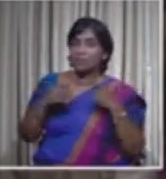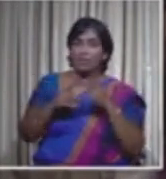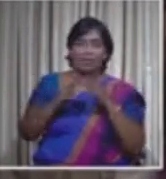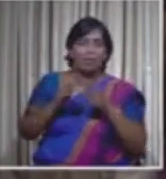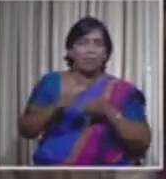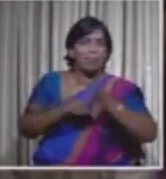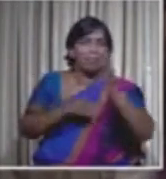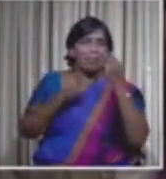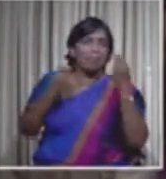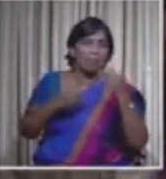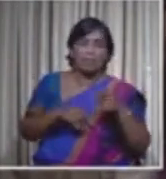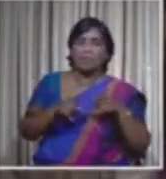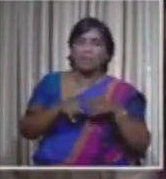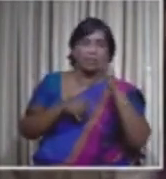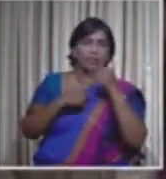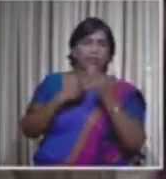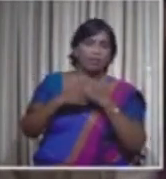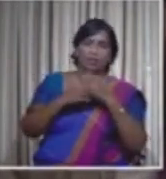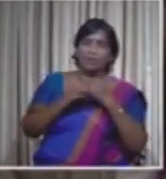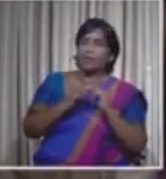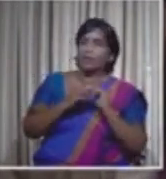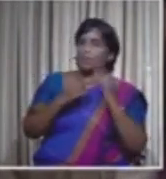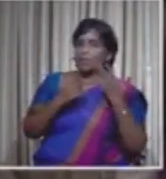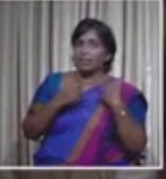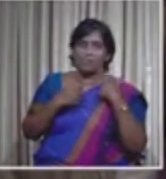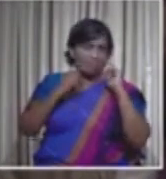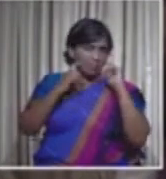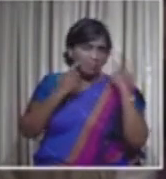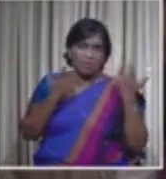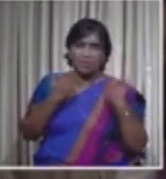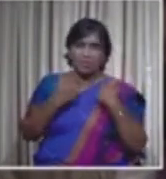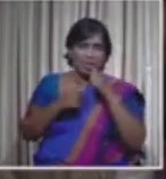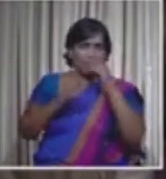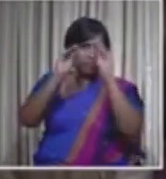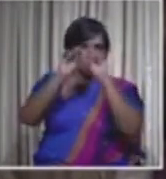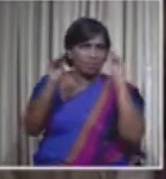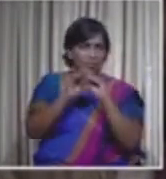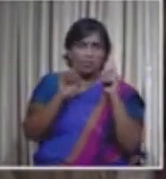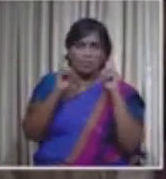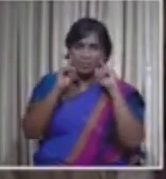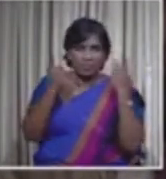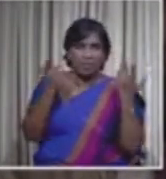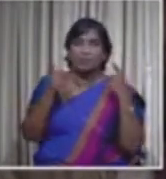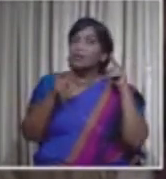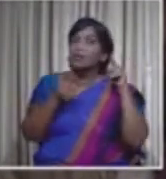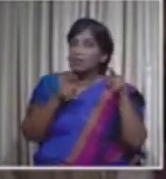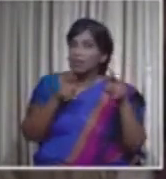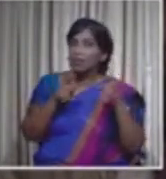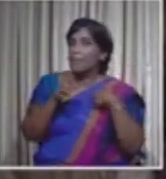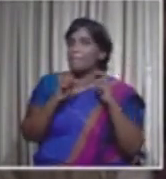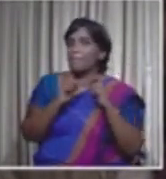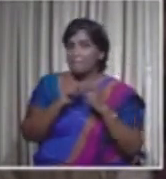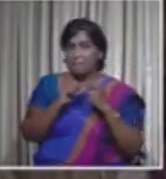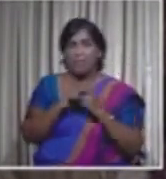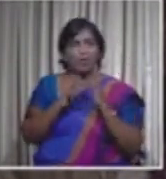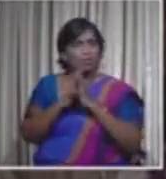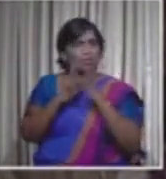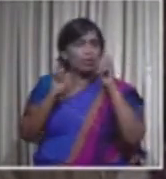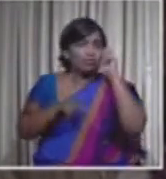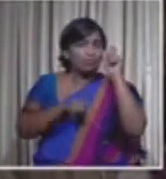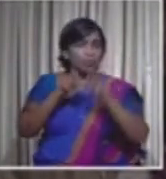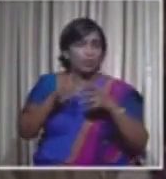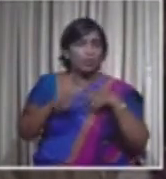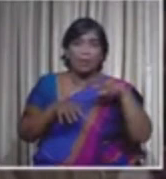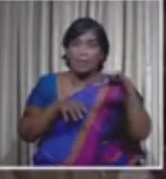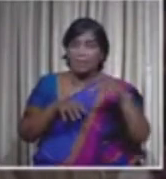ඒ බයිපාස් එකක් හදුවේ නැත්නම් ඉදිකිරීම ආරම්භ කරලත් අපි දන්නේ නැහැ මේක ඇස්තමේන්තුවට ඇතුළු වුණාද නැද්ද කියන එක. අන්නේ එතන තමයි මෙතන ගැටලුව තියෙන්නේ. මොකද විශාල ජනතාවක්